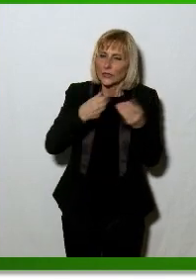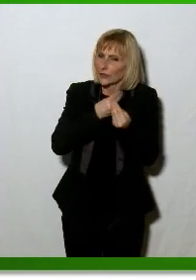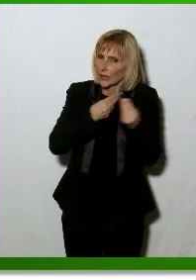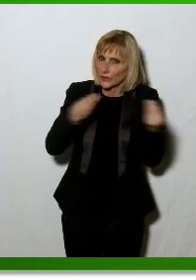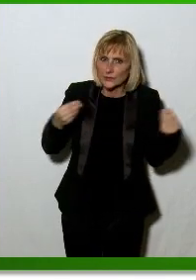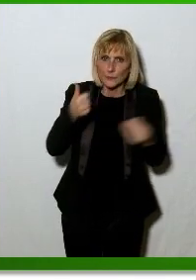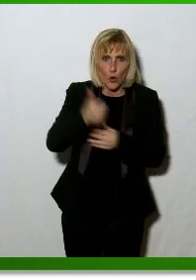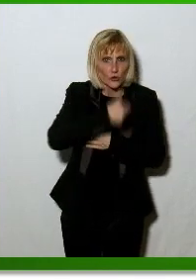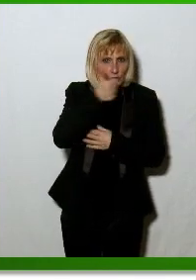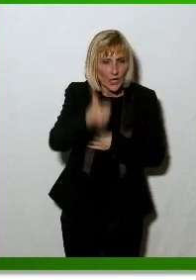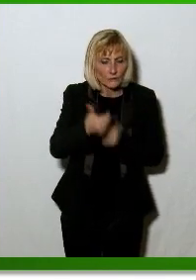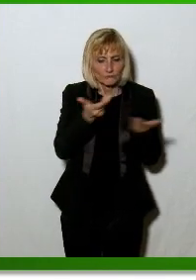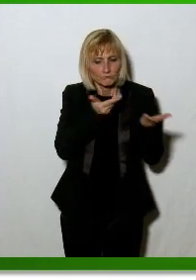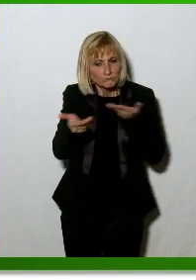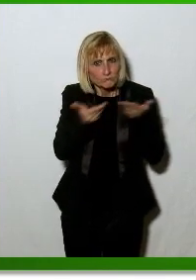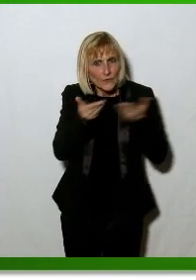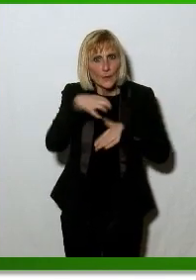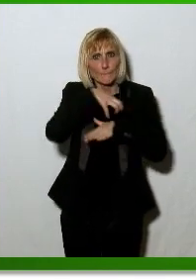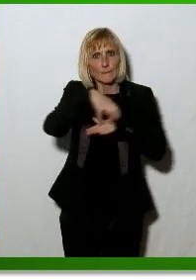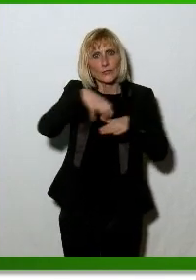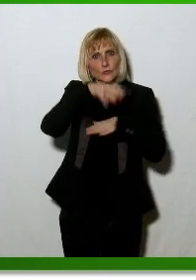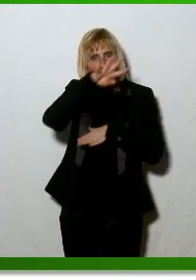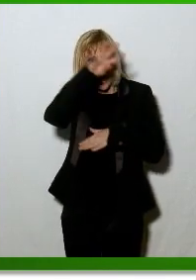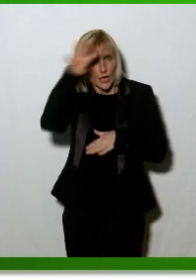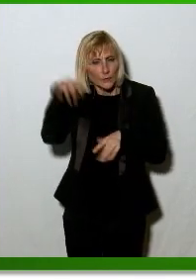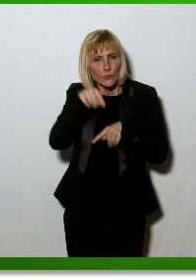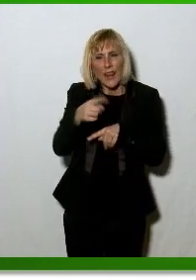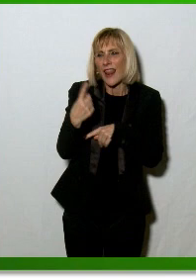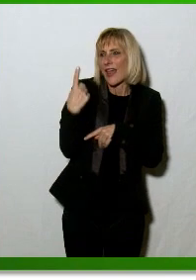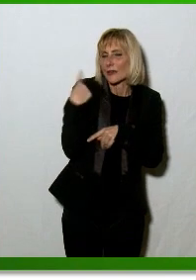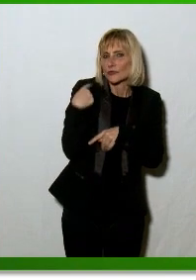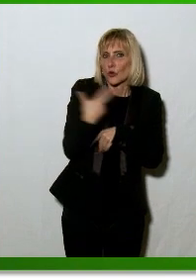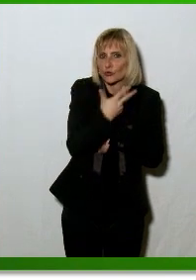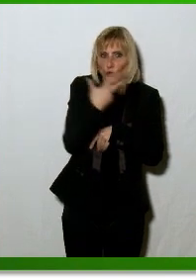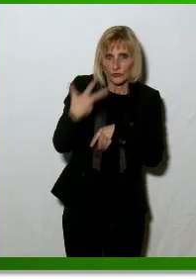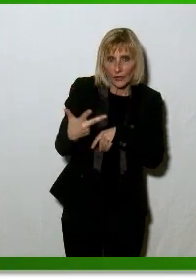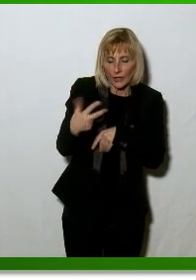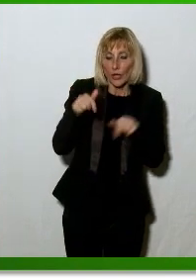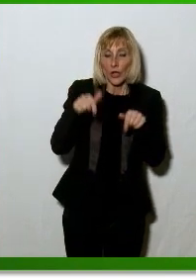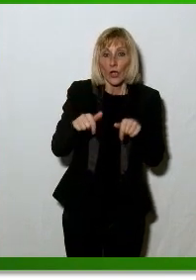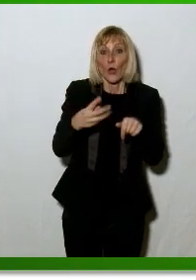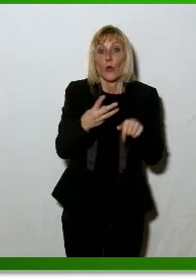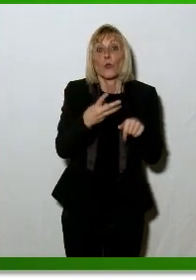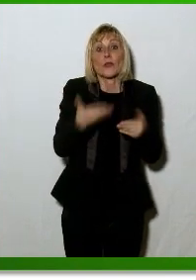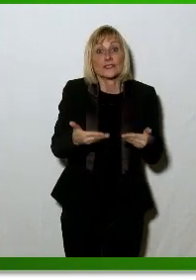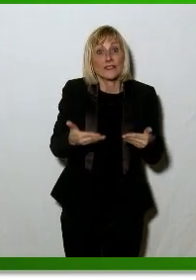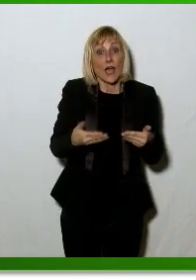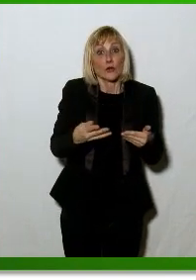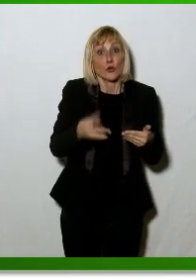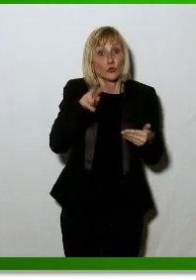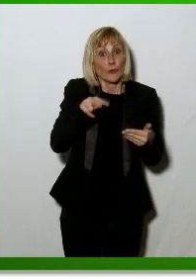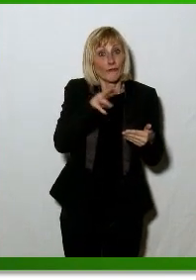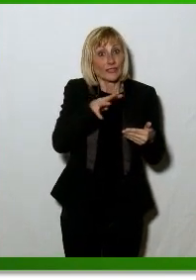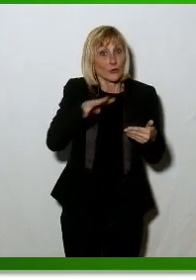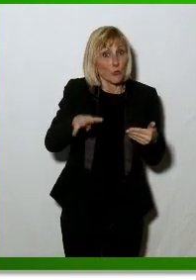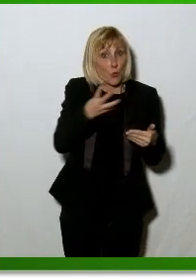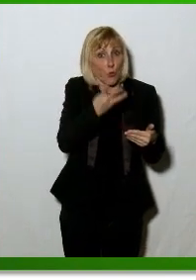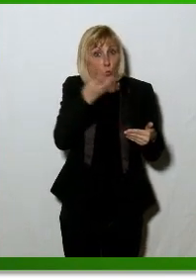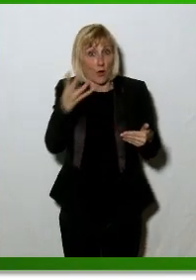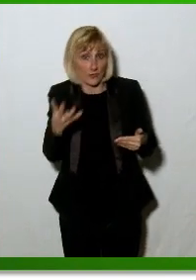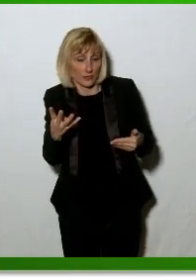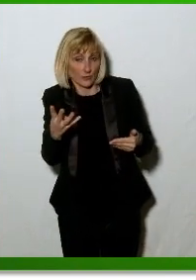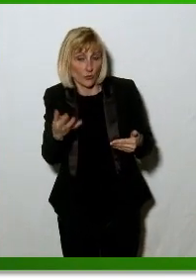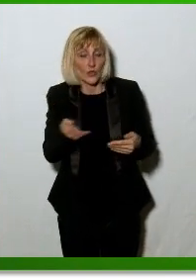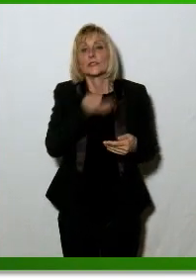l'onore di ospitare diversi ministri della Repubblica lo scorso anno furono tre quest'anno qu segno da un lato che il